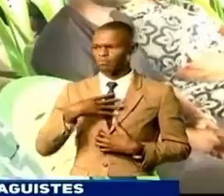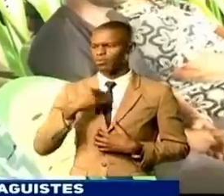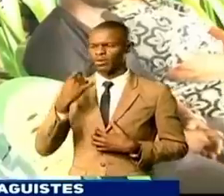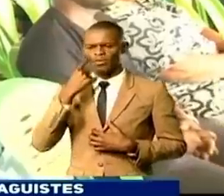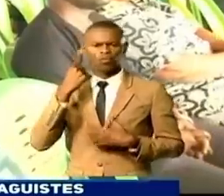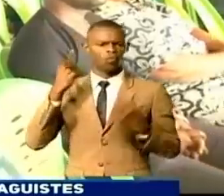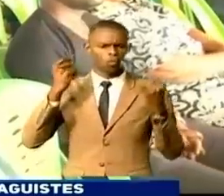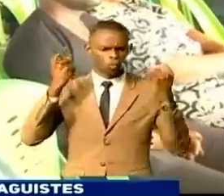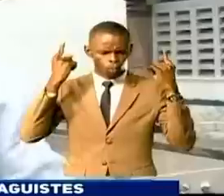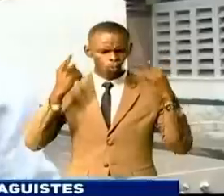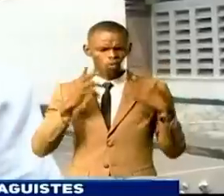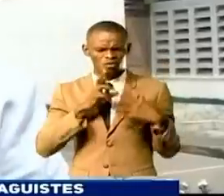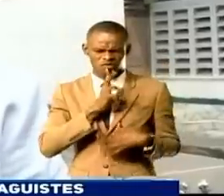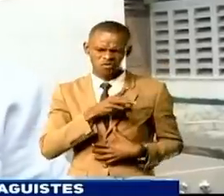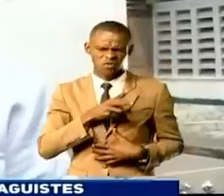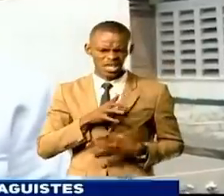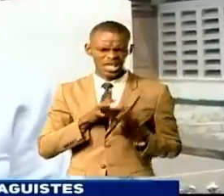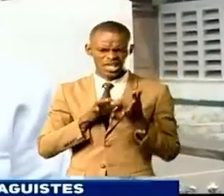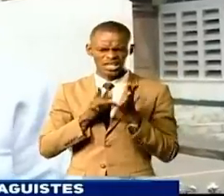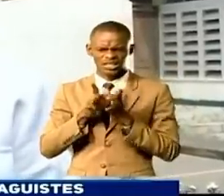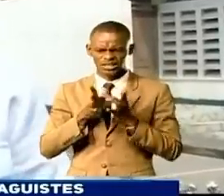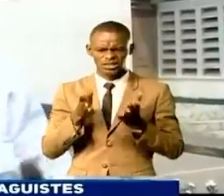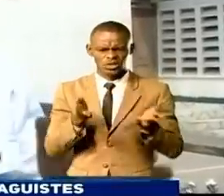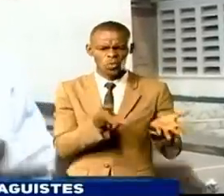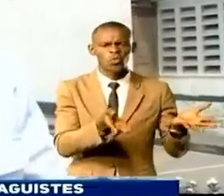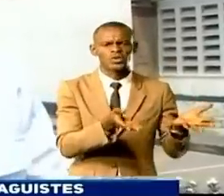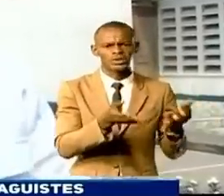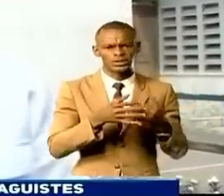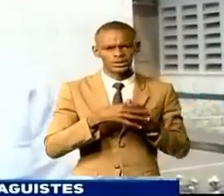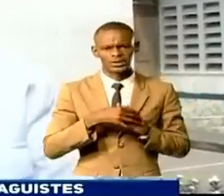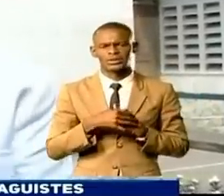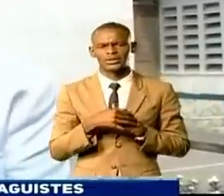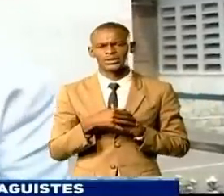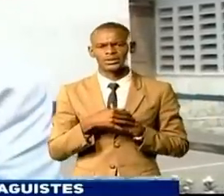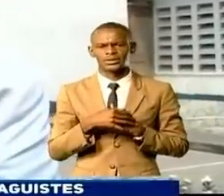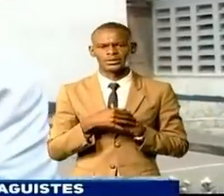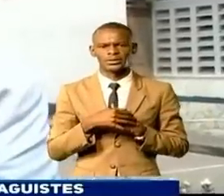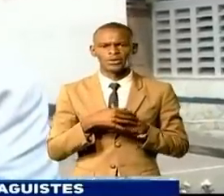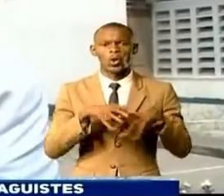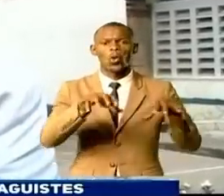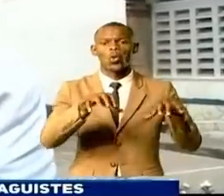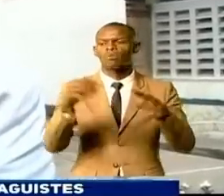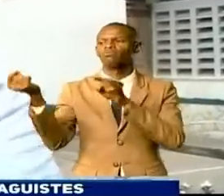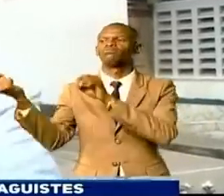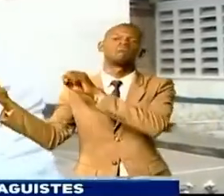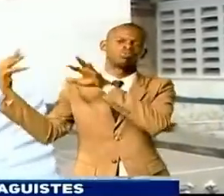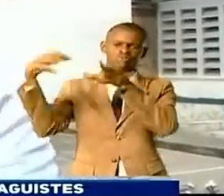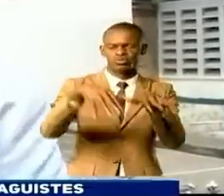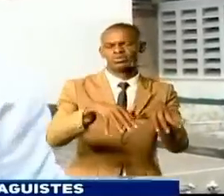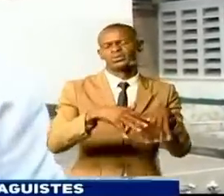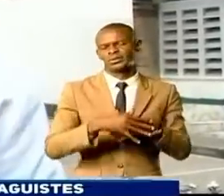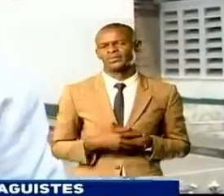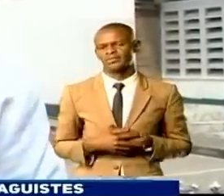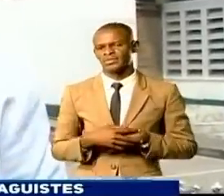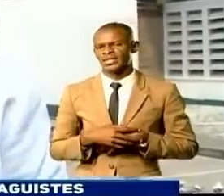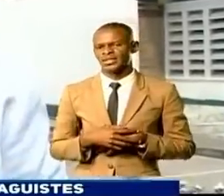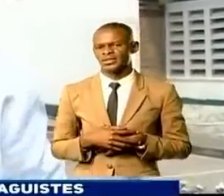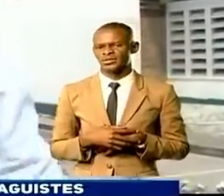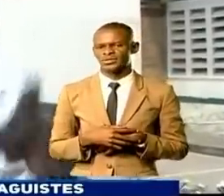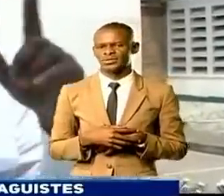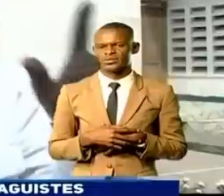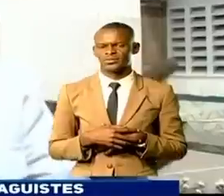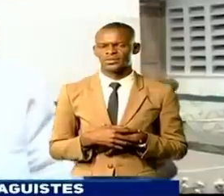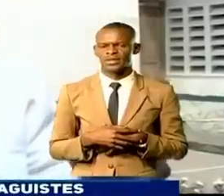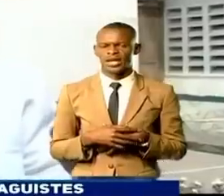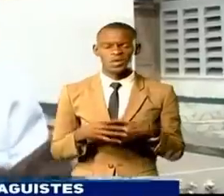ici. Apocalypse, ce sont les révélations de Jésus. Et au chapitre 3, verset 12, Jésus dit dans sa révélation à Jean que